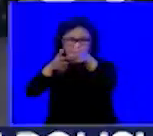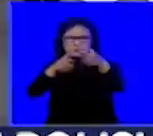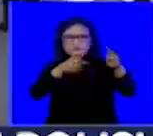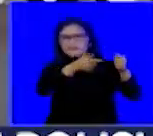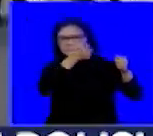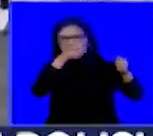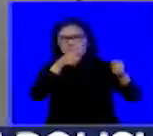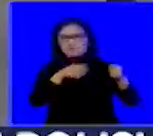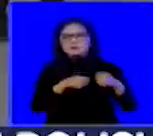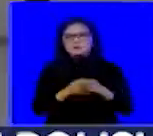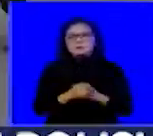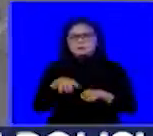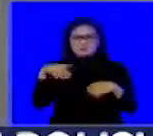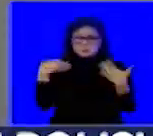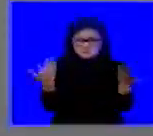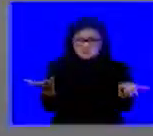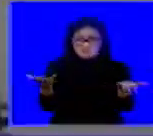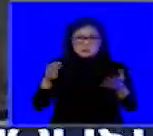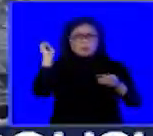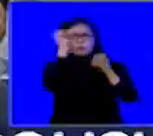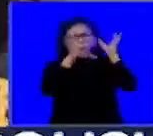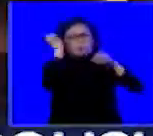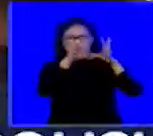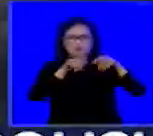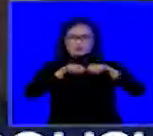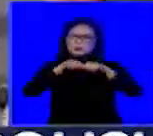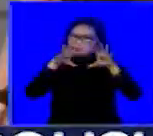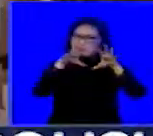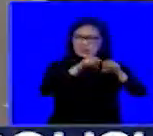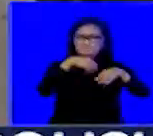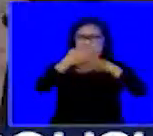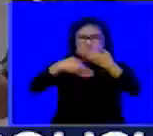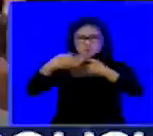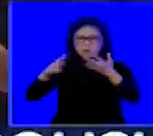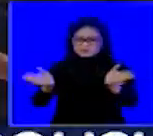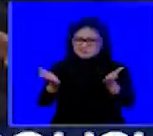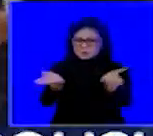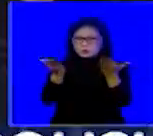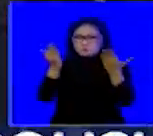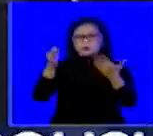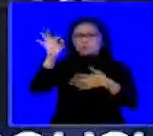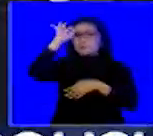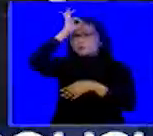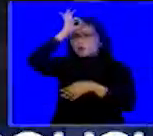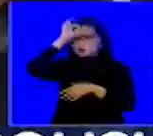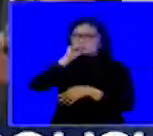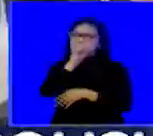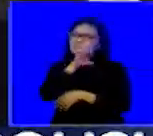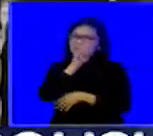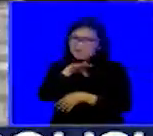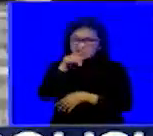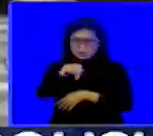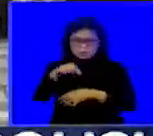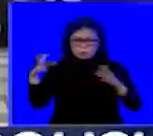Sejumlah orang yang kedapatan melakukan penyerangan diamankan polisi untuk proses pembinaan. Polisi mengimbau masyarakat tidak berkerumun karena